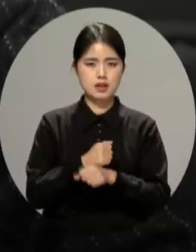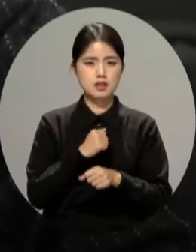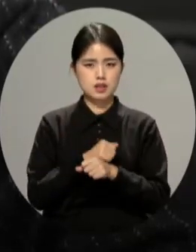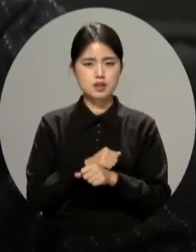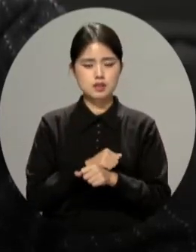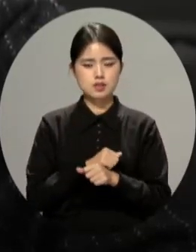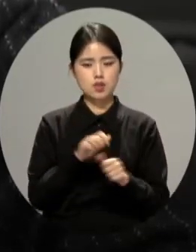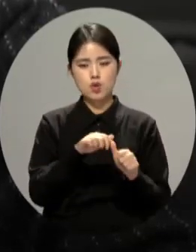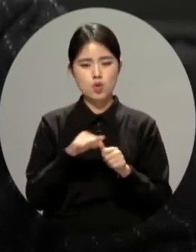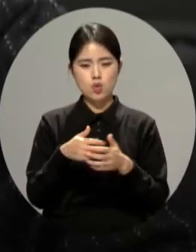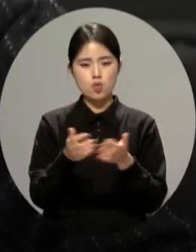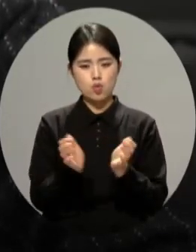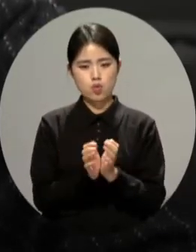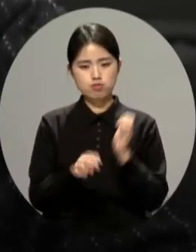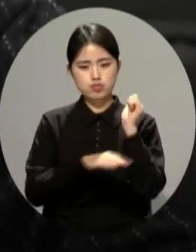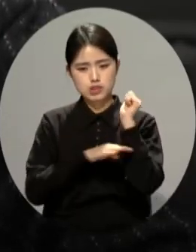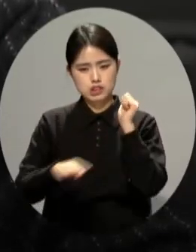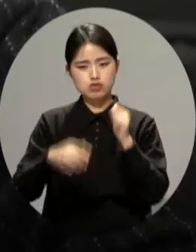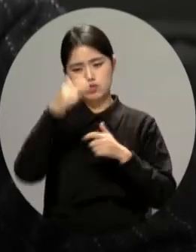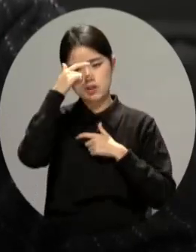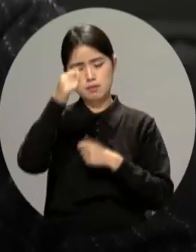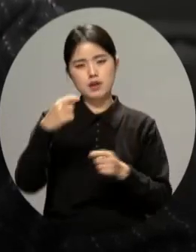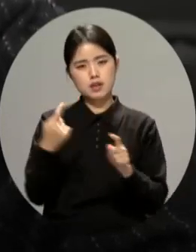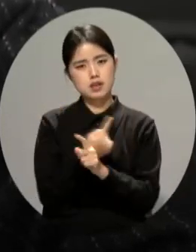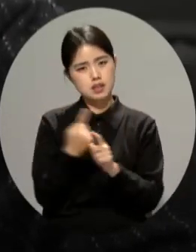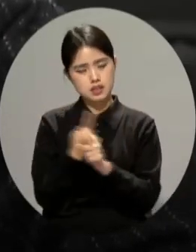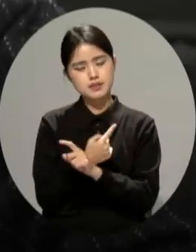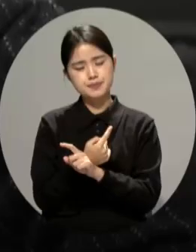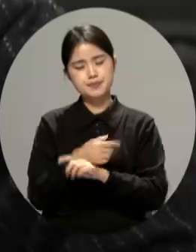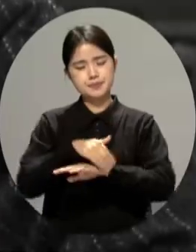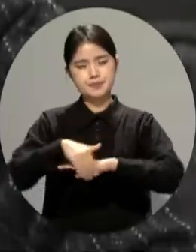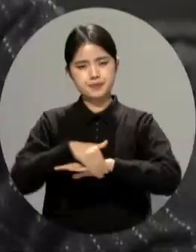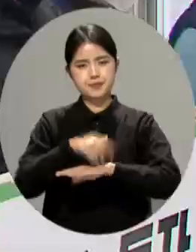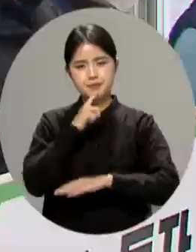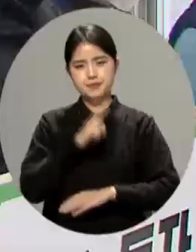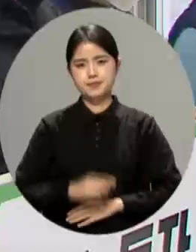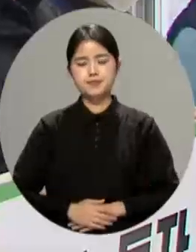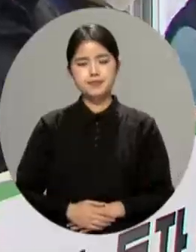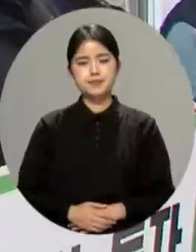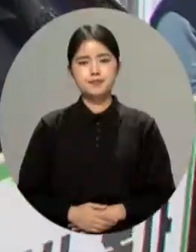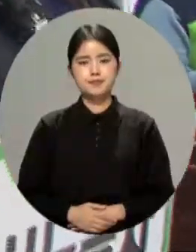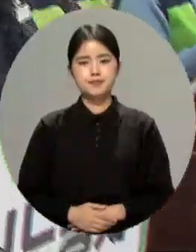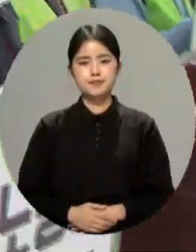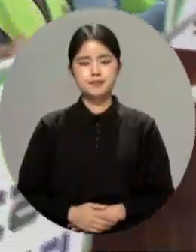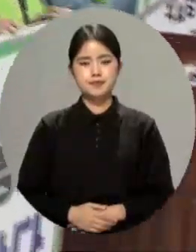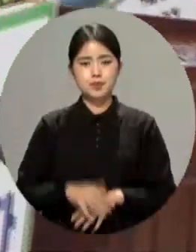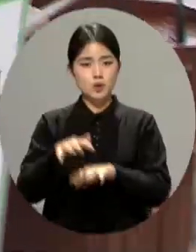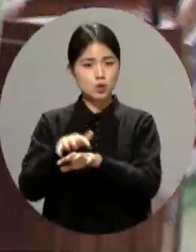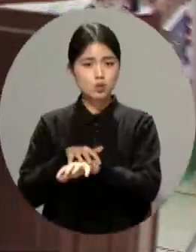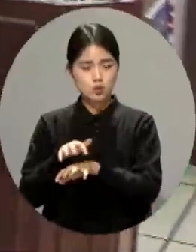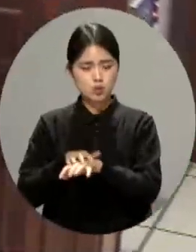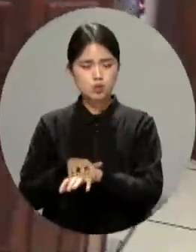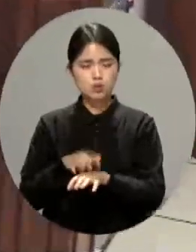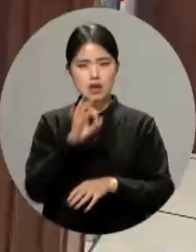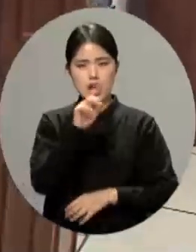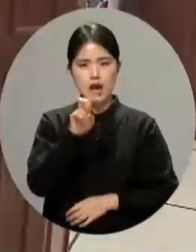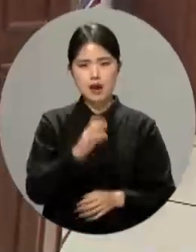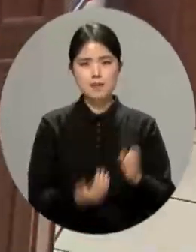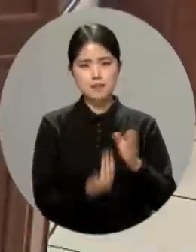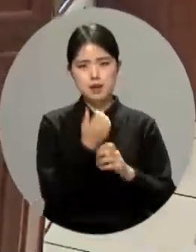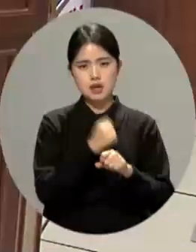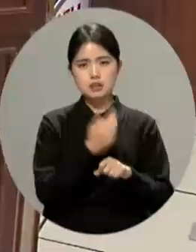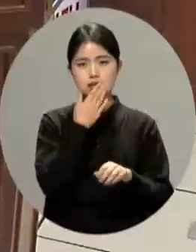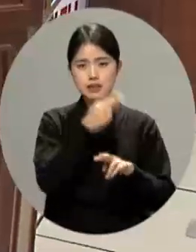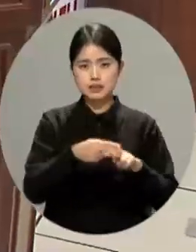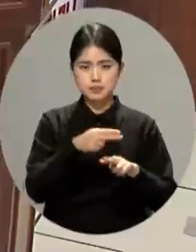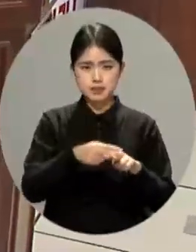그 고용부 가이드라인에 맞게끔 개선을 하려고 저 진행을 하고 있습니다. 노조는 암을 유발한 급식실을